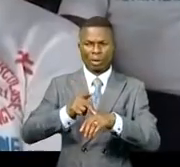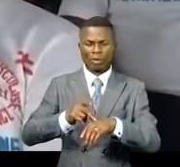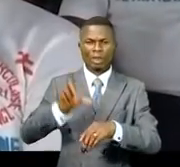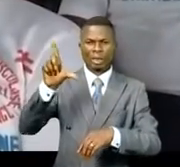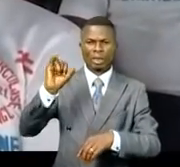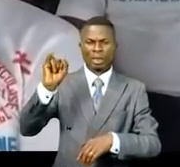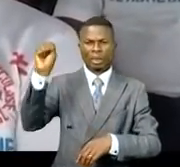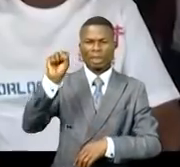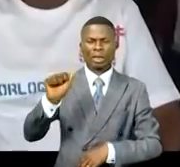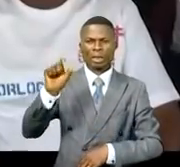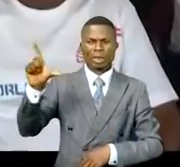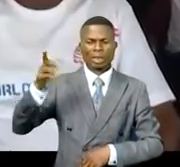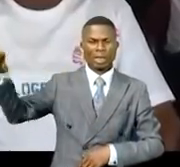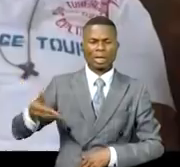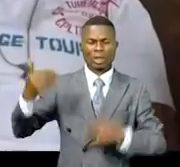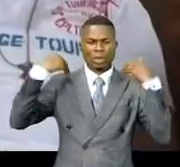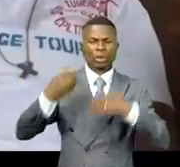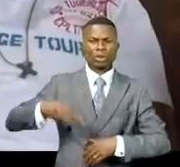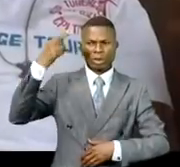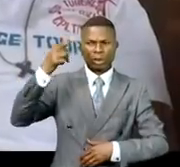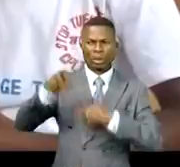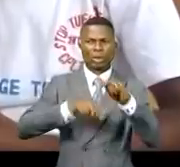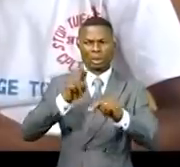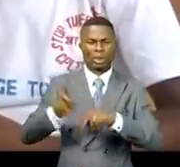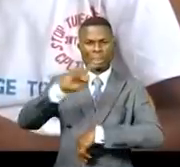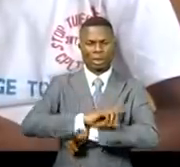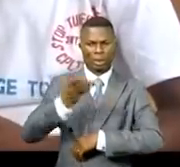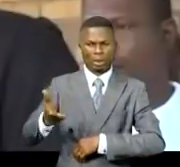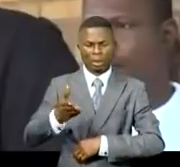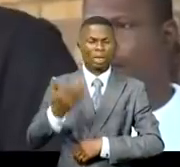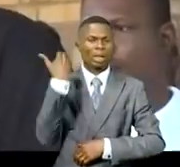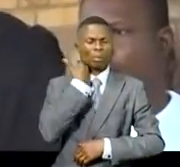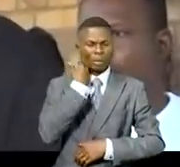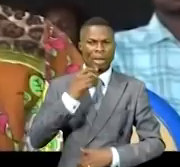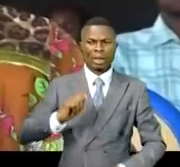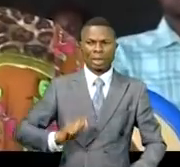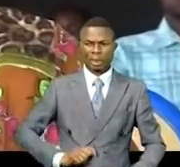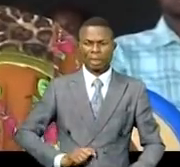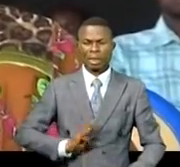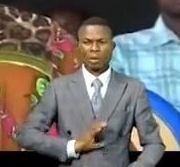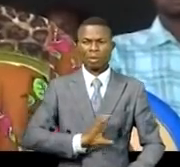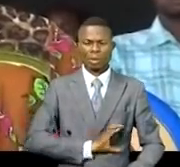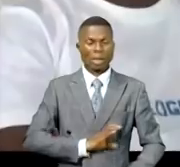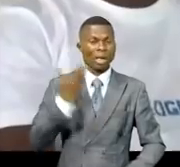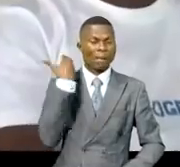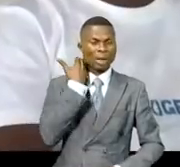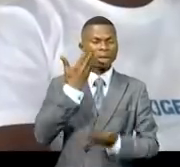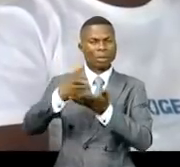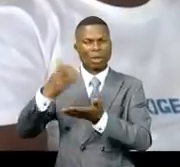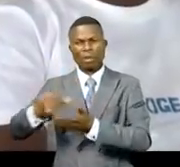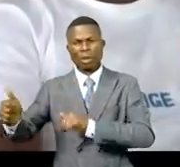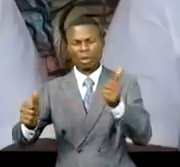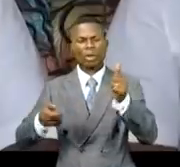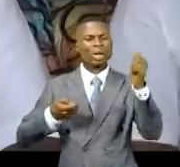reçu ses hauts cadres pour l'élancement de cette journée. La tuberculose est une maladie transmissible qui a déjà